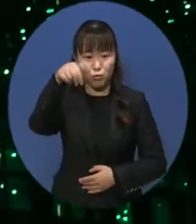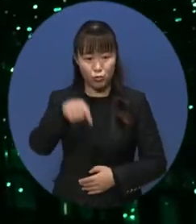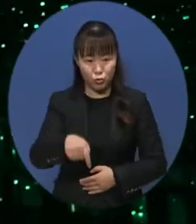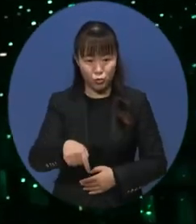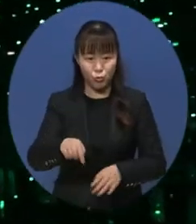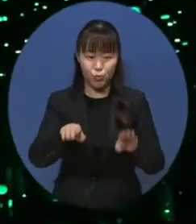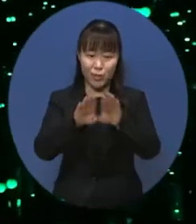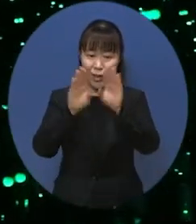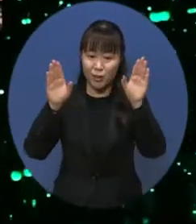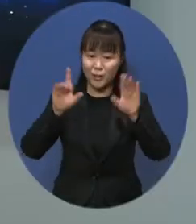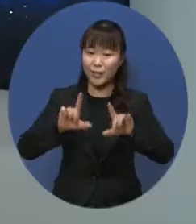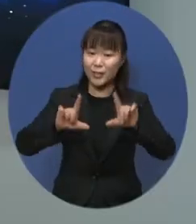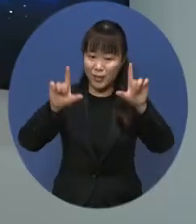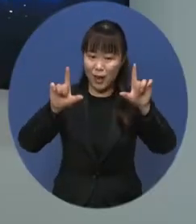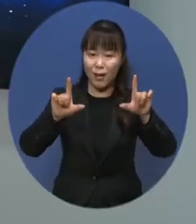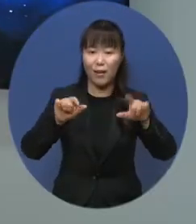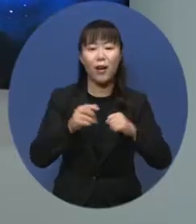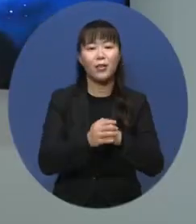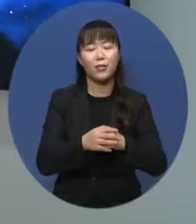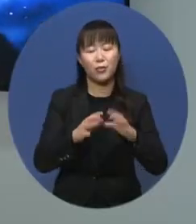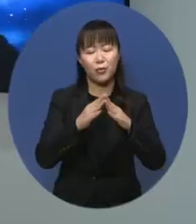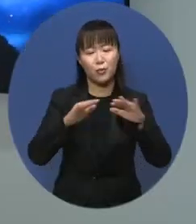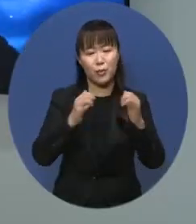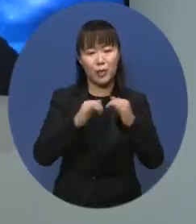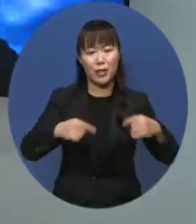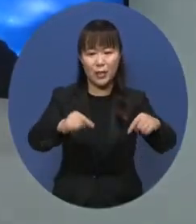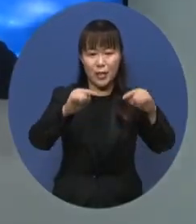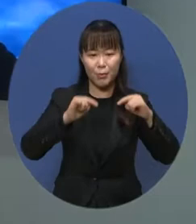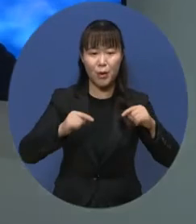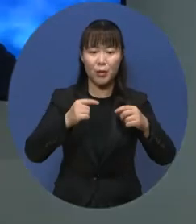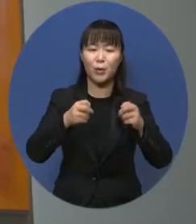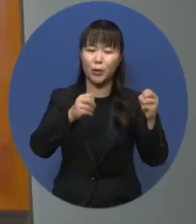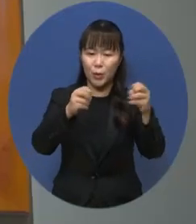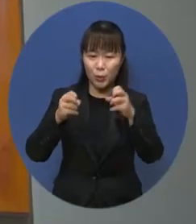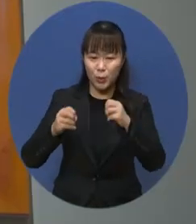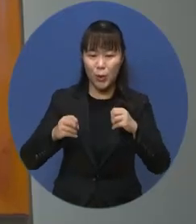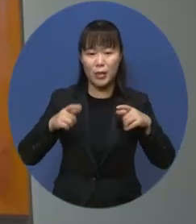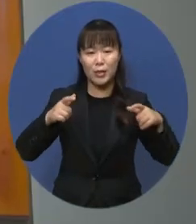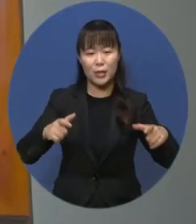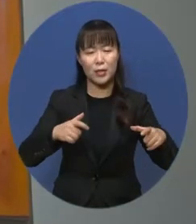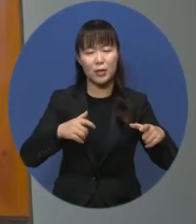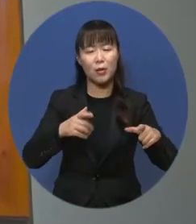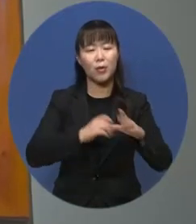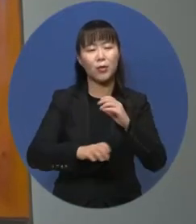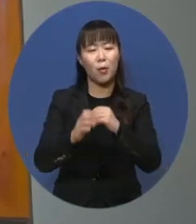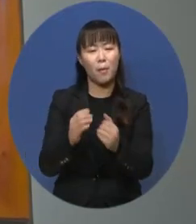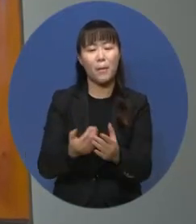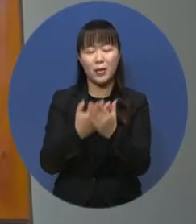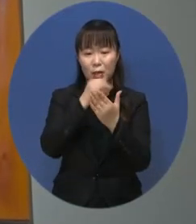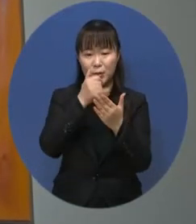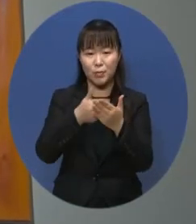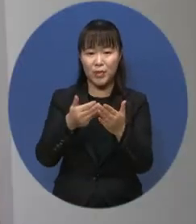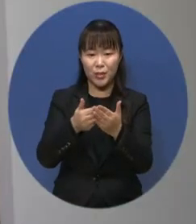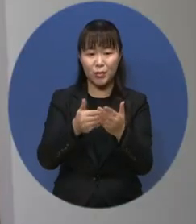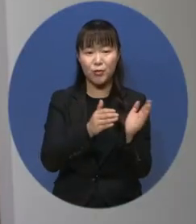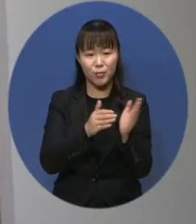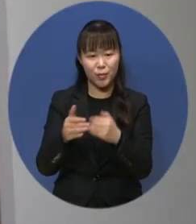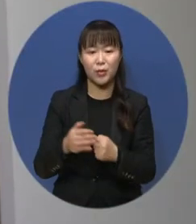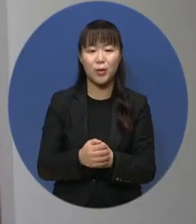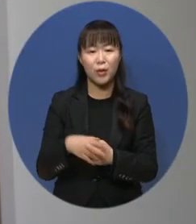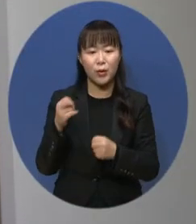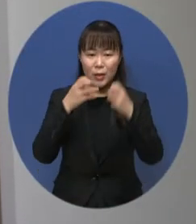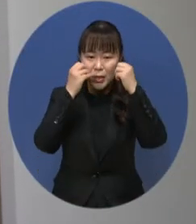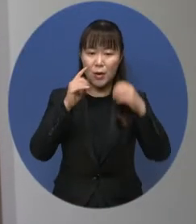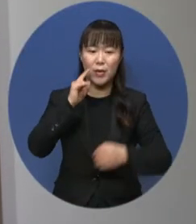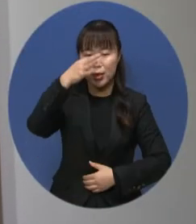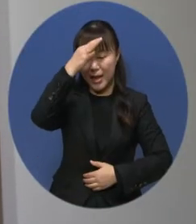여는 날 전시회는 주민들의 참여와 소통, 지역의 품격을 높일 수 있는 미술 작품을 조성했습니다. 또